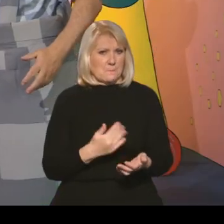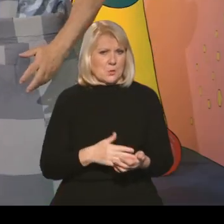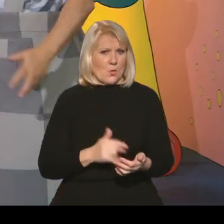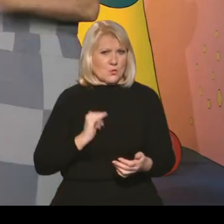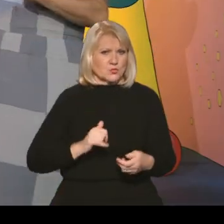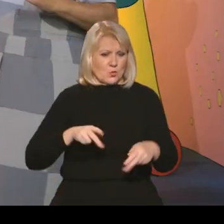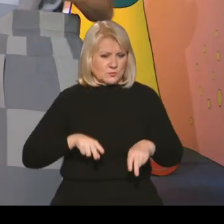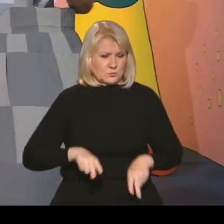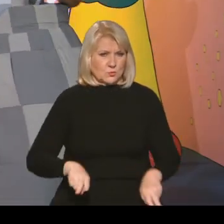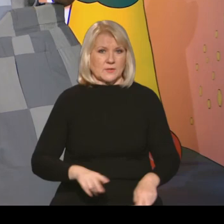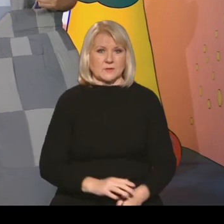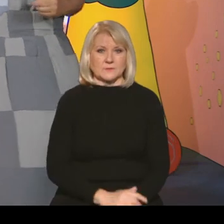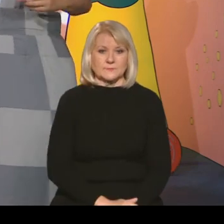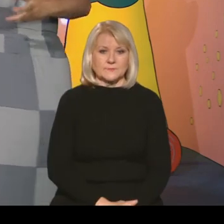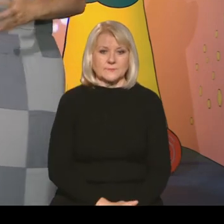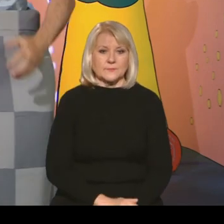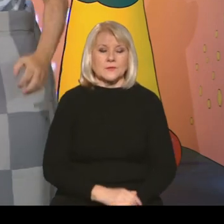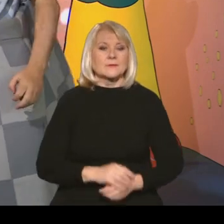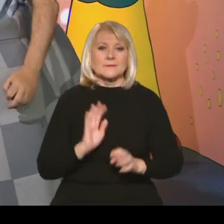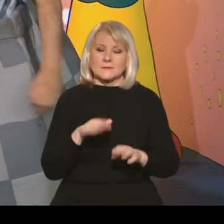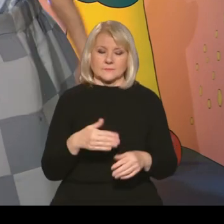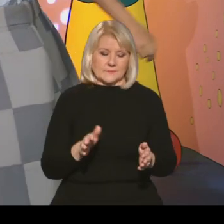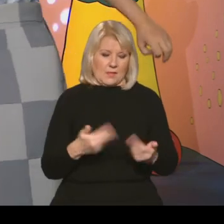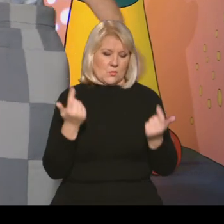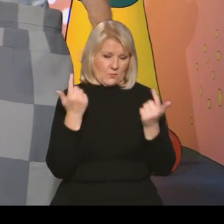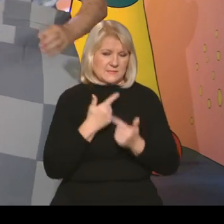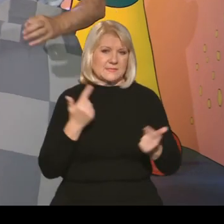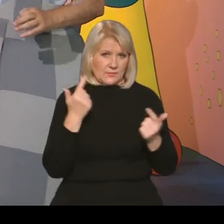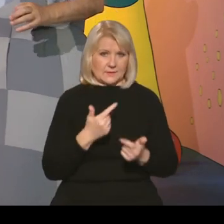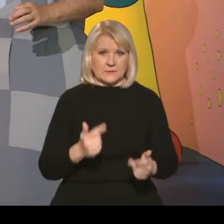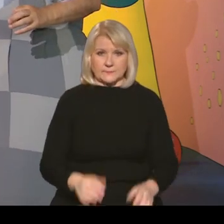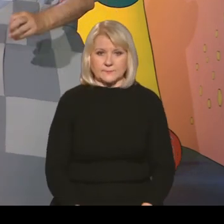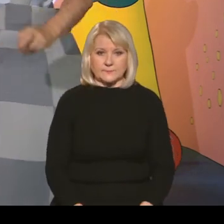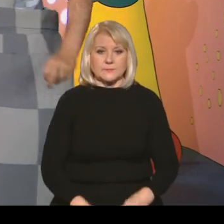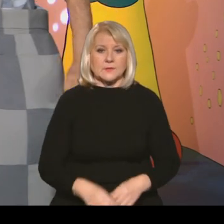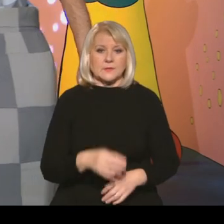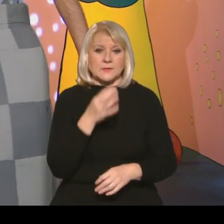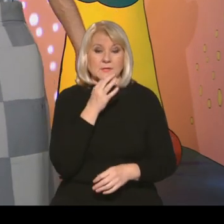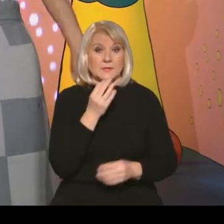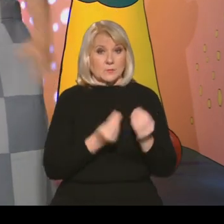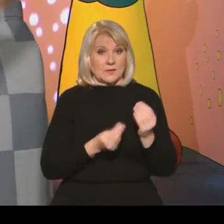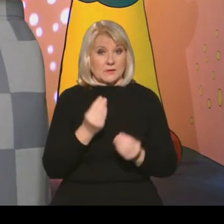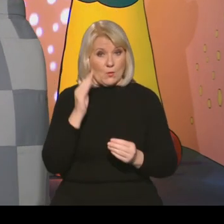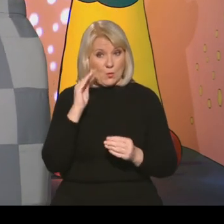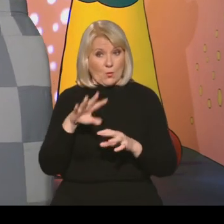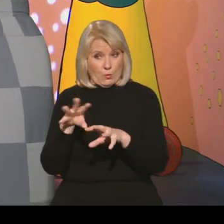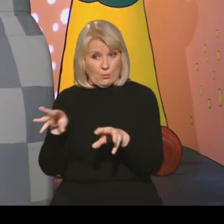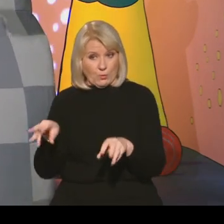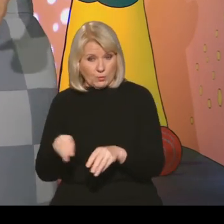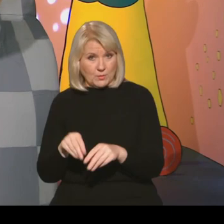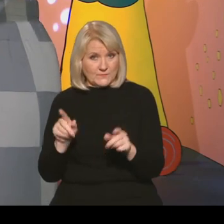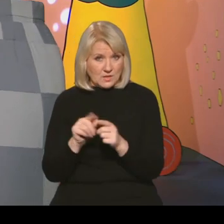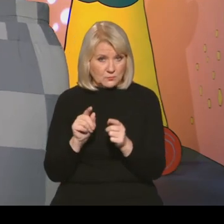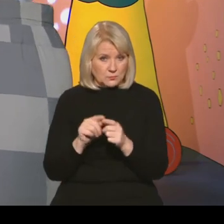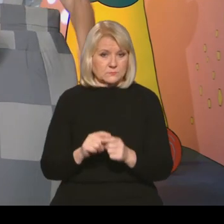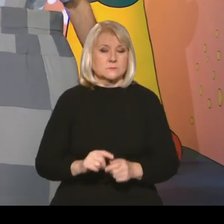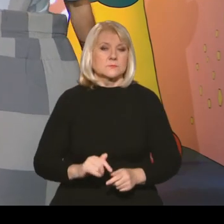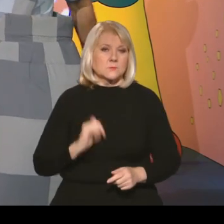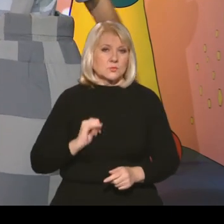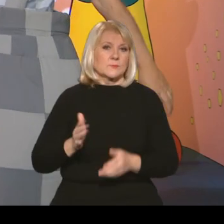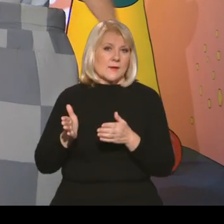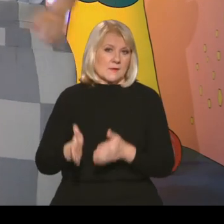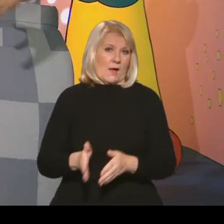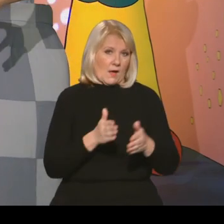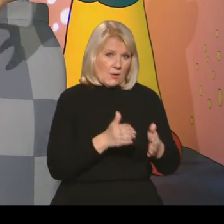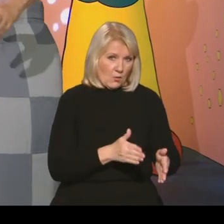vzal? Faninko, to je lehké vysvětlení. A. Když si hraju s klukama venku, tak nosím